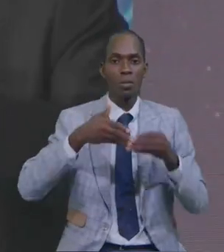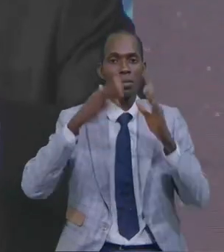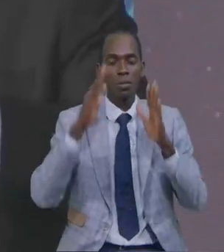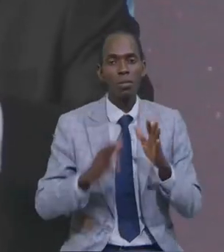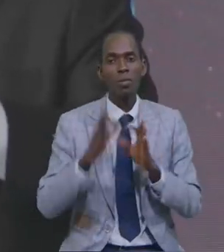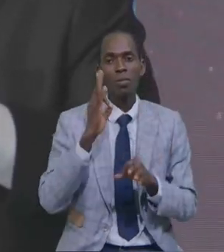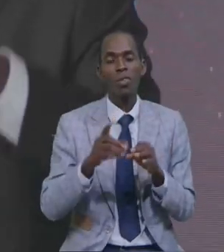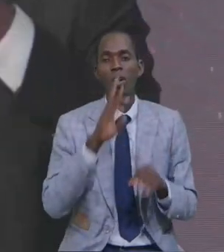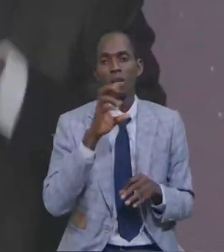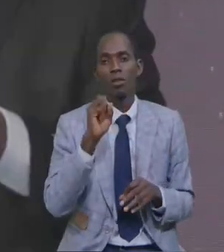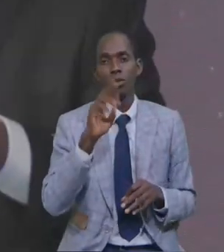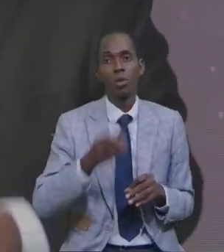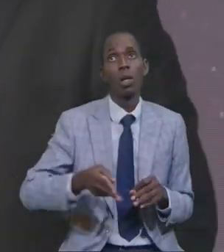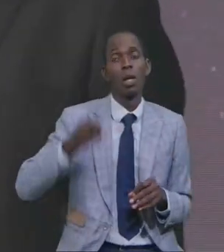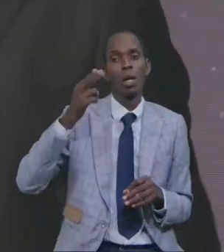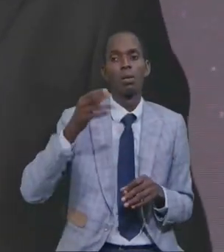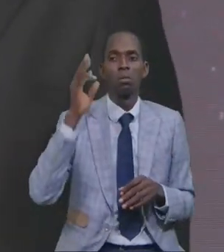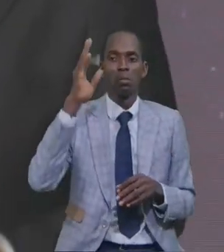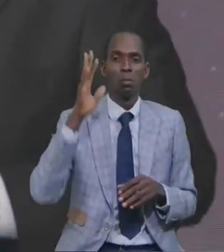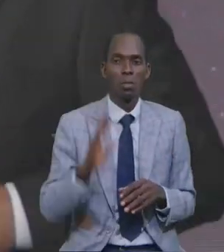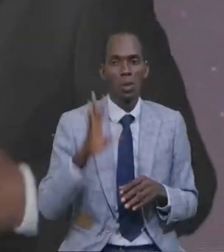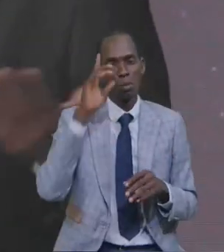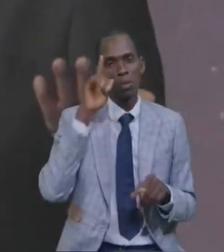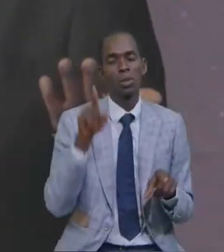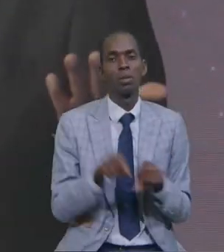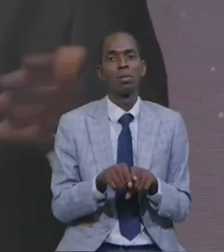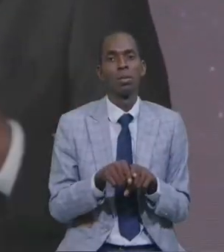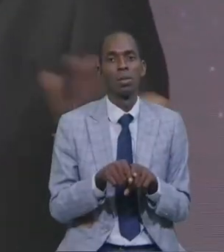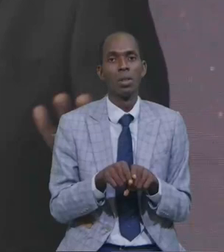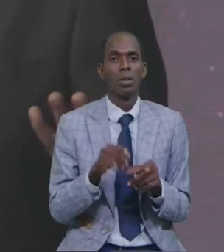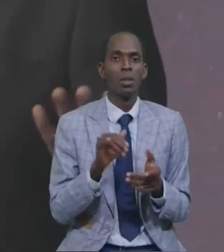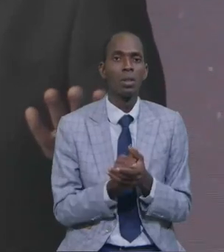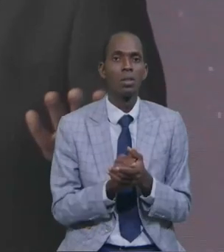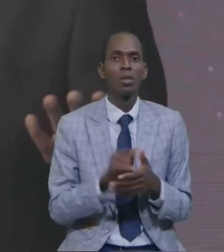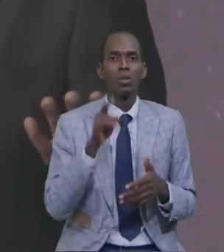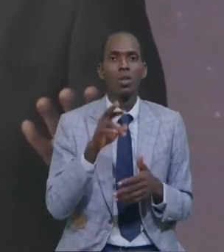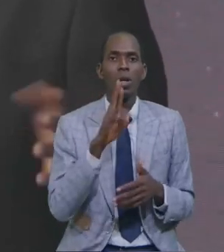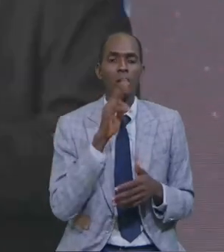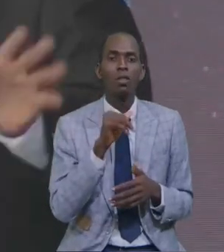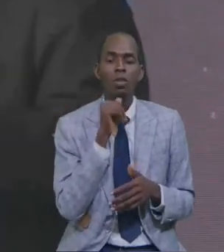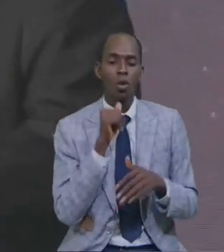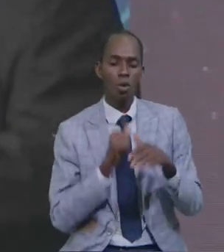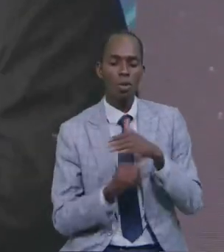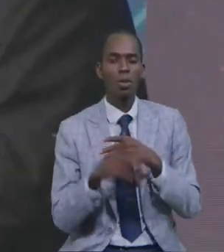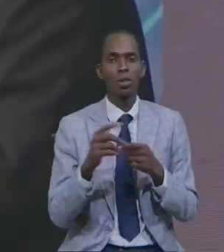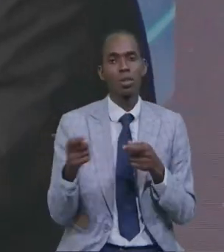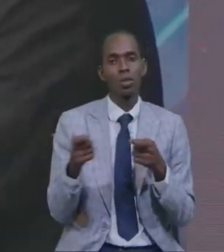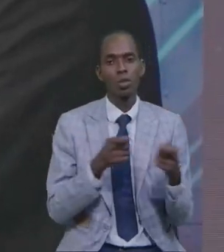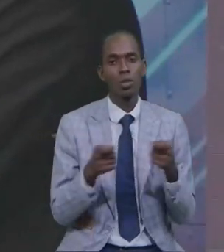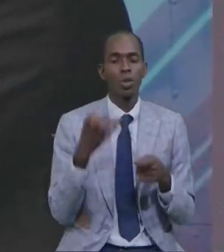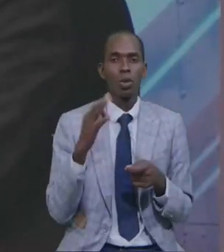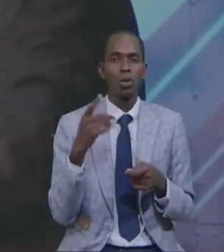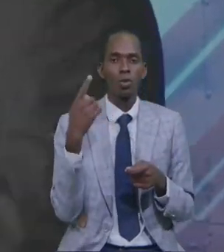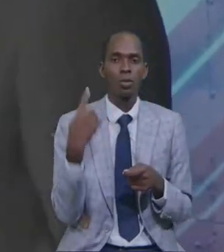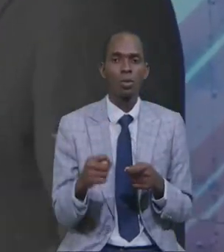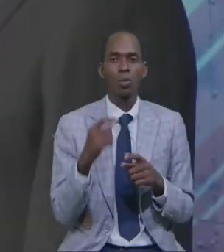et tu n'es sous le contrôle, tu n'es pas sous le contrôle de la parole de Dieu, et ta conscience est morte, et ta